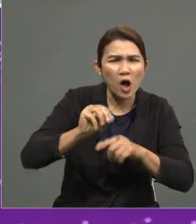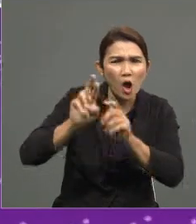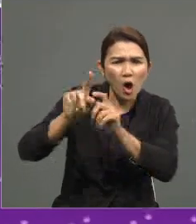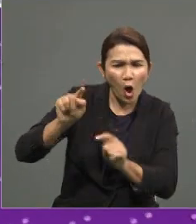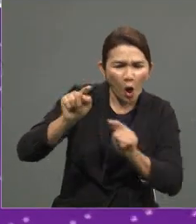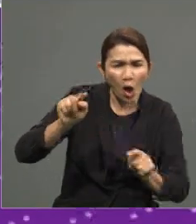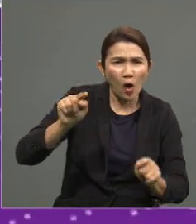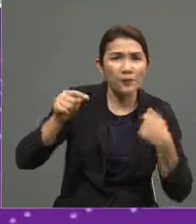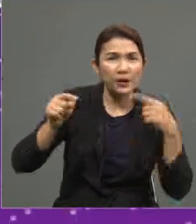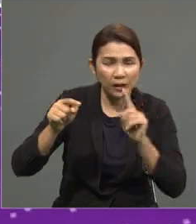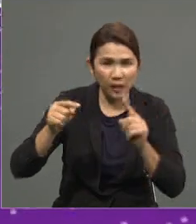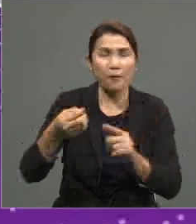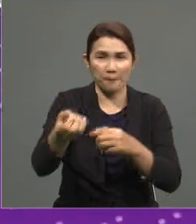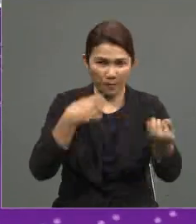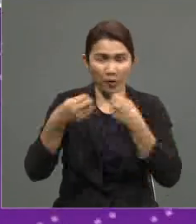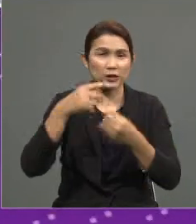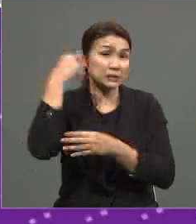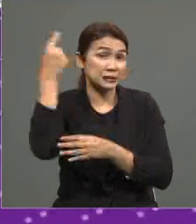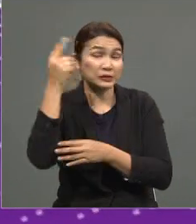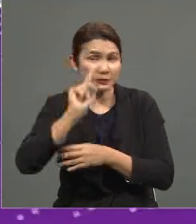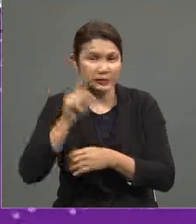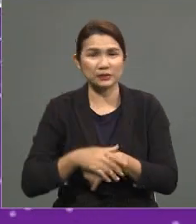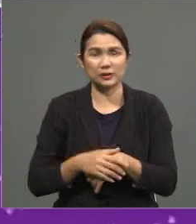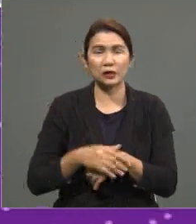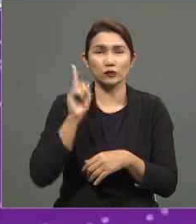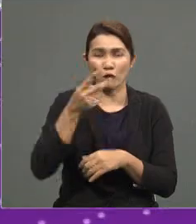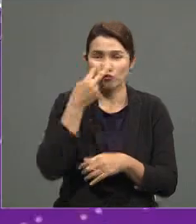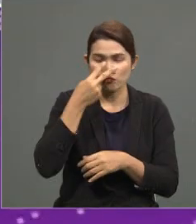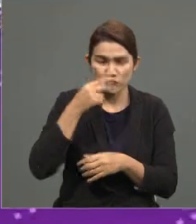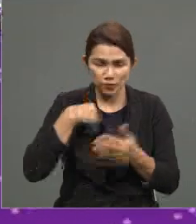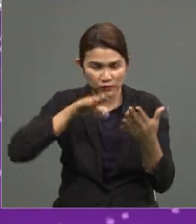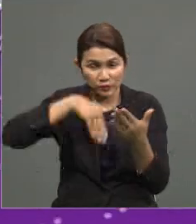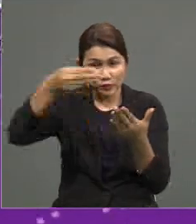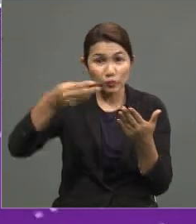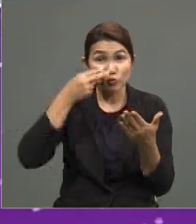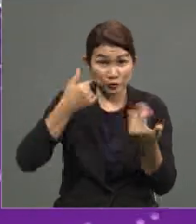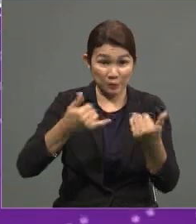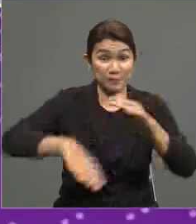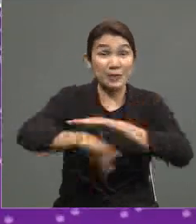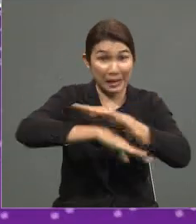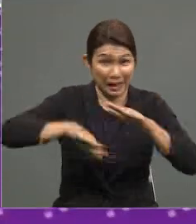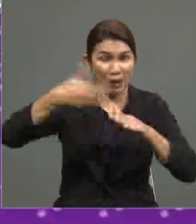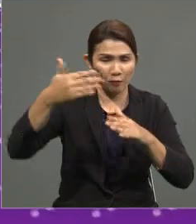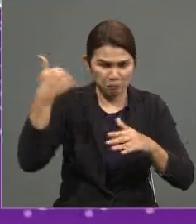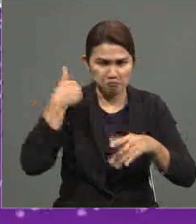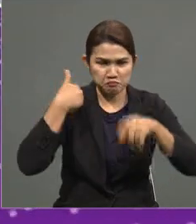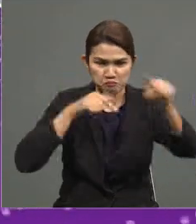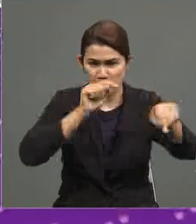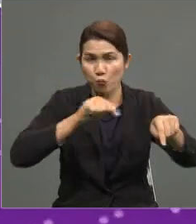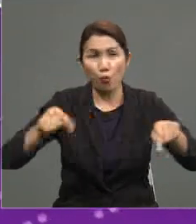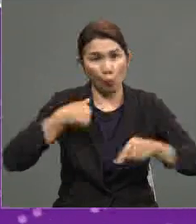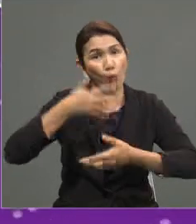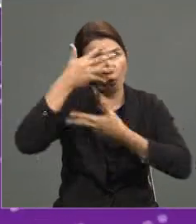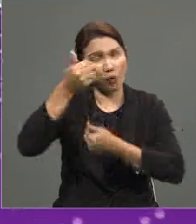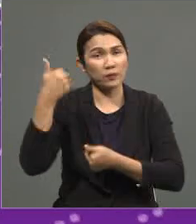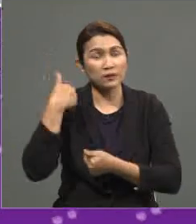ส่งข้อมูลมาให้เราเองว่าเอ๊ะมีที่ไหนน่าเที่ยวบ้างเช็คกันก่อนในเบื้องต้นอันนี้คือเบื้องต้นนะเพราะว่ามีอีกหลายๆสถานที่ที่น่าสน